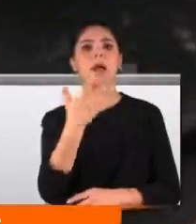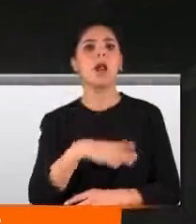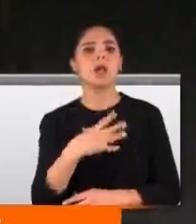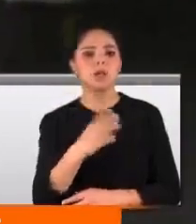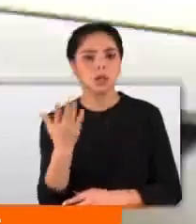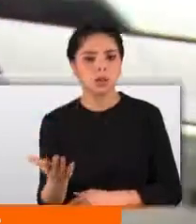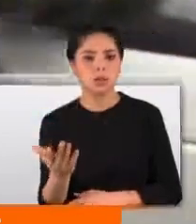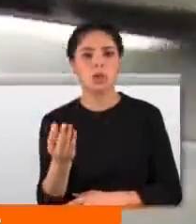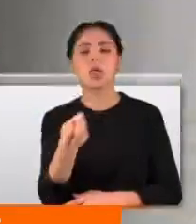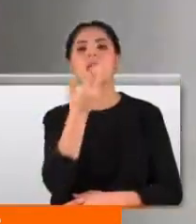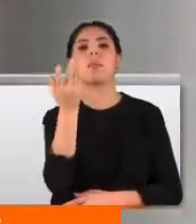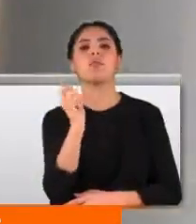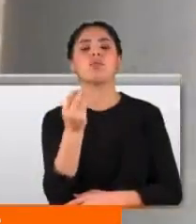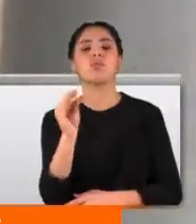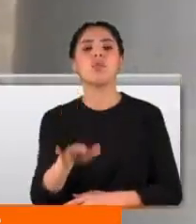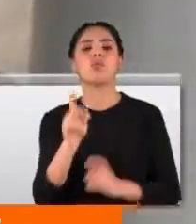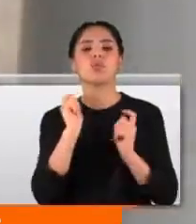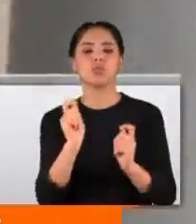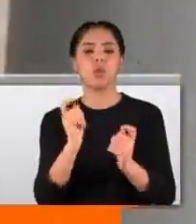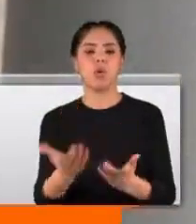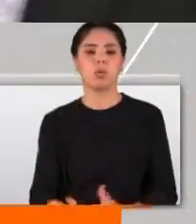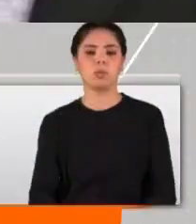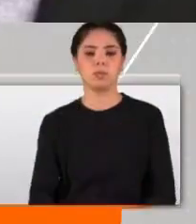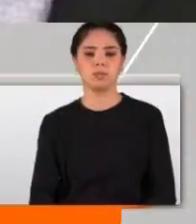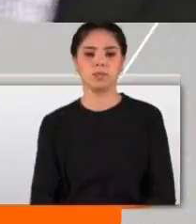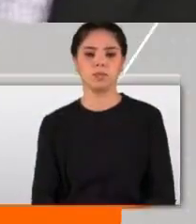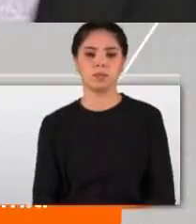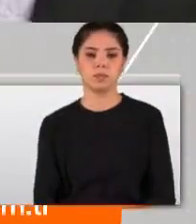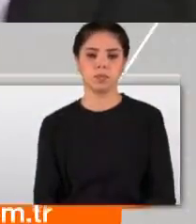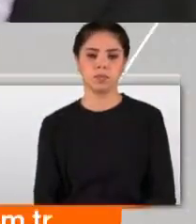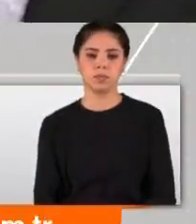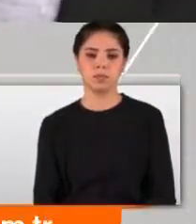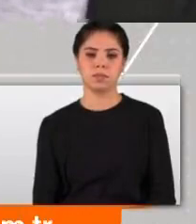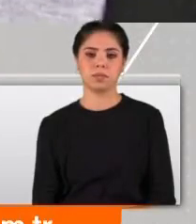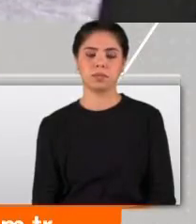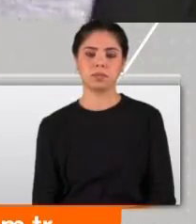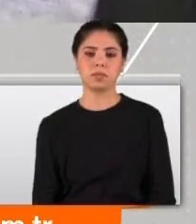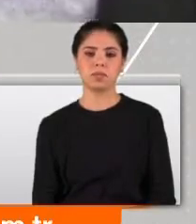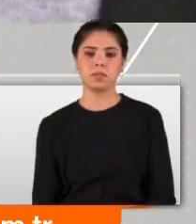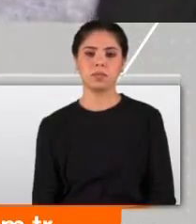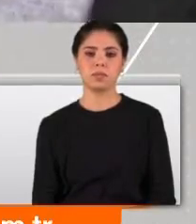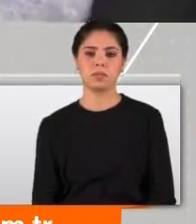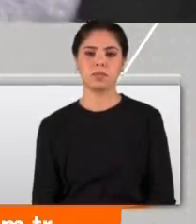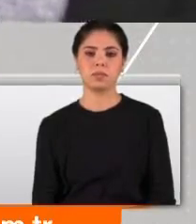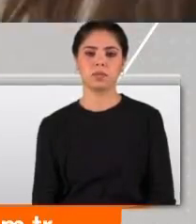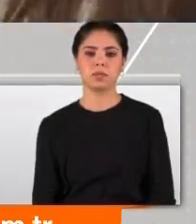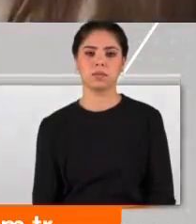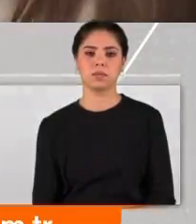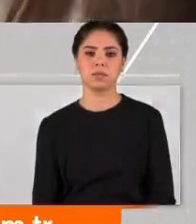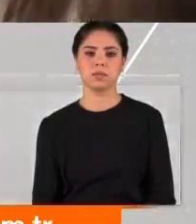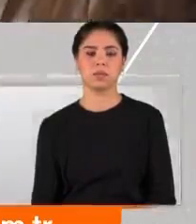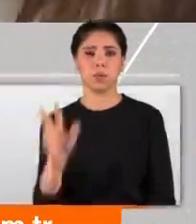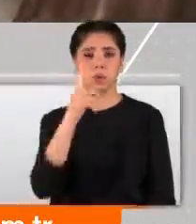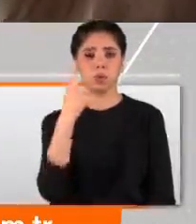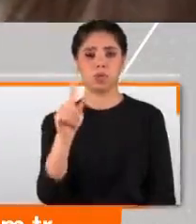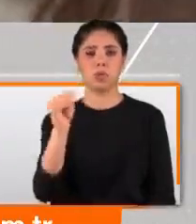Yiyebileceğini düşünemiyoruz. Sonuçta çocuk. Okul yemekleri bana çok güzel gelmiyor. Mesela makarna istiyorum. Makarna da benim tam istediğim gibi olmuyor. 30 bin liraya